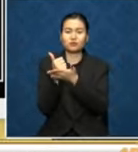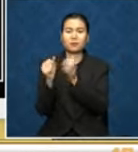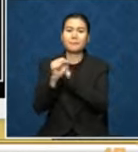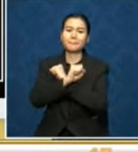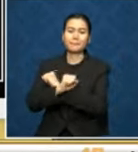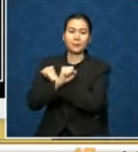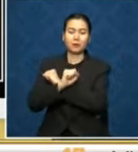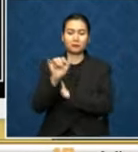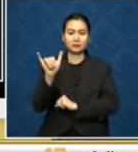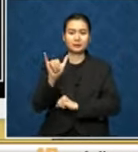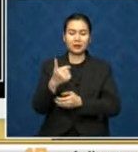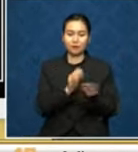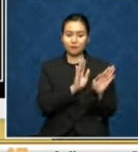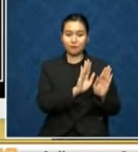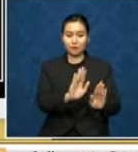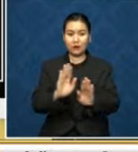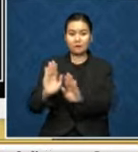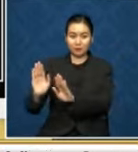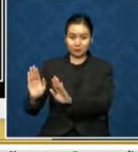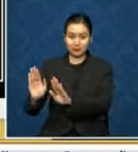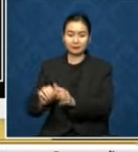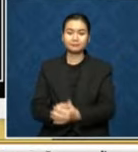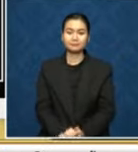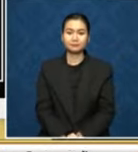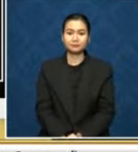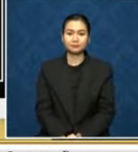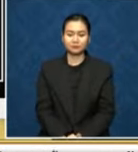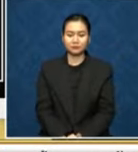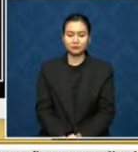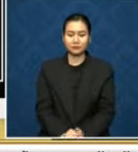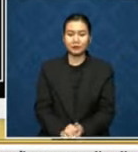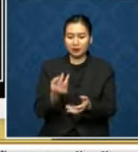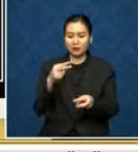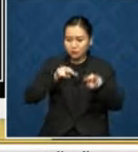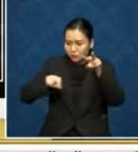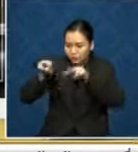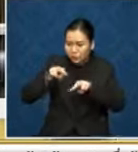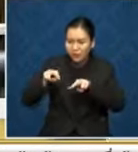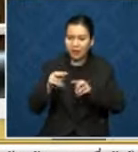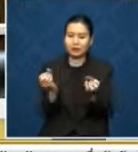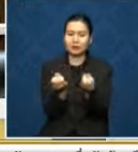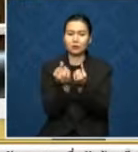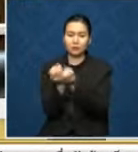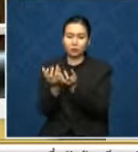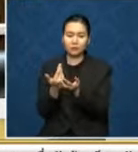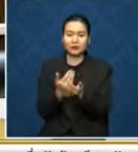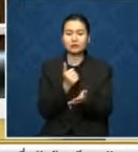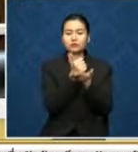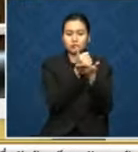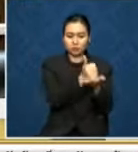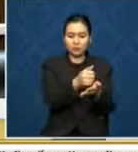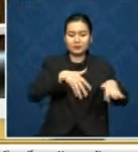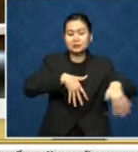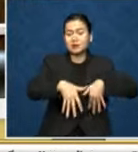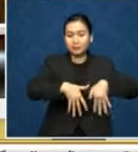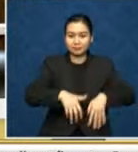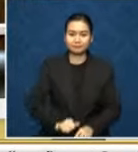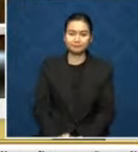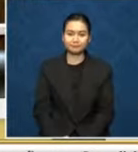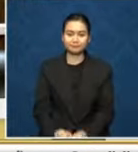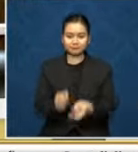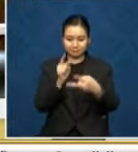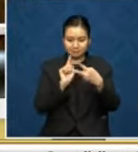านประธานจึงขอฝากหน่วยงานที่เกี่ยวข้องครับเข้ามาดูแลรับผิดชอบและก็เยียวยาชาวบ้านด้วยครับผมประเด็นที่2ครับท่านประธานผม